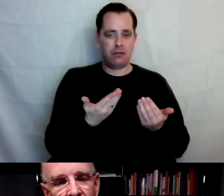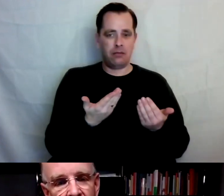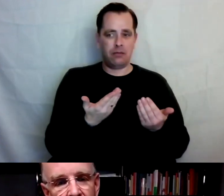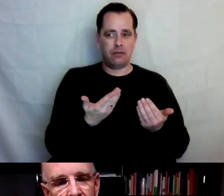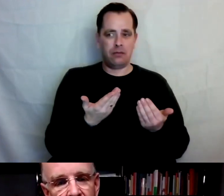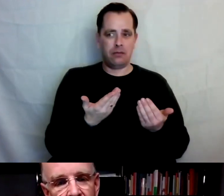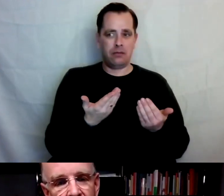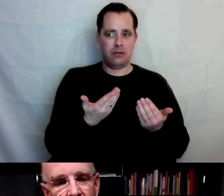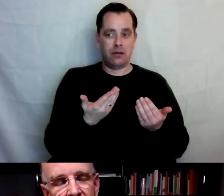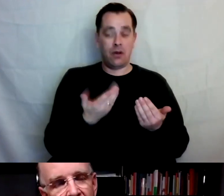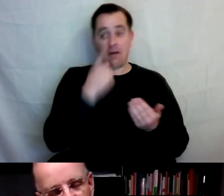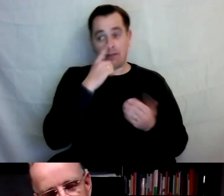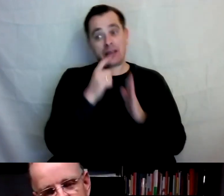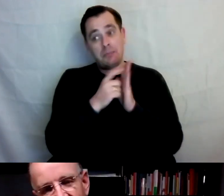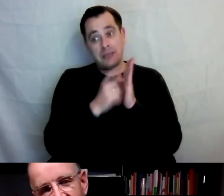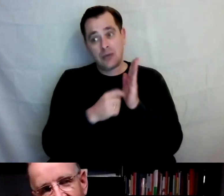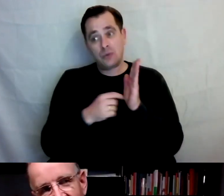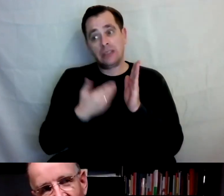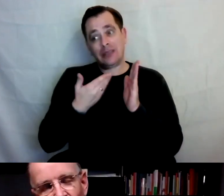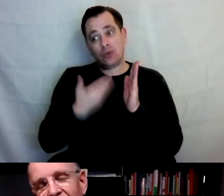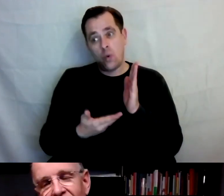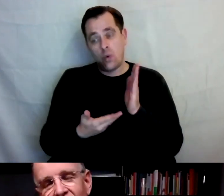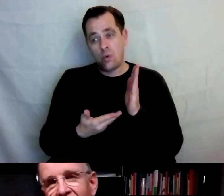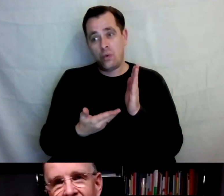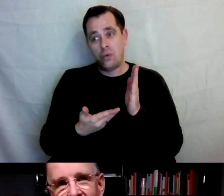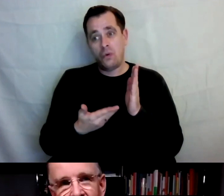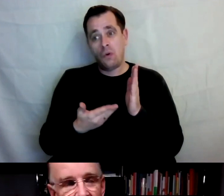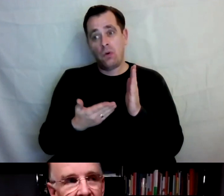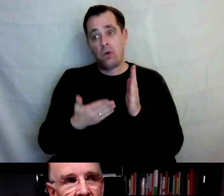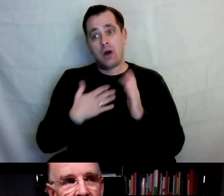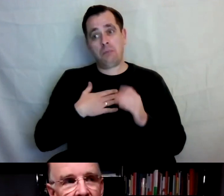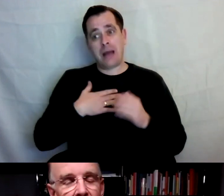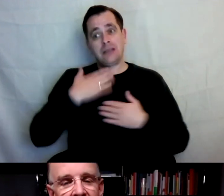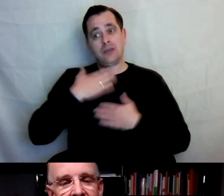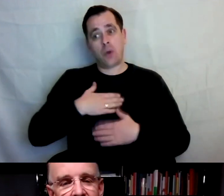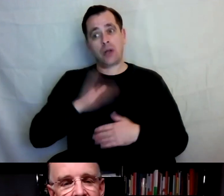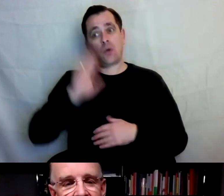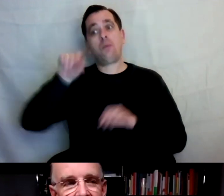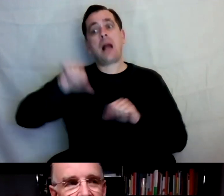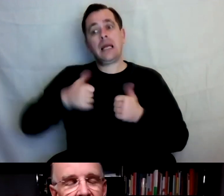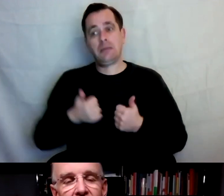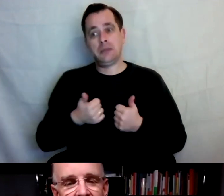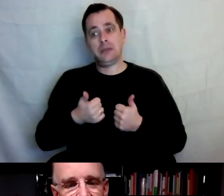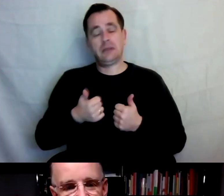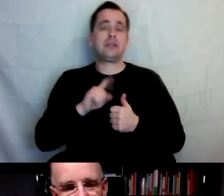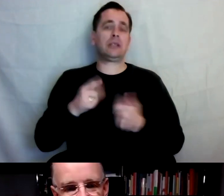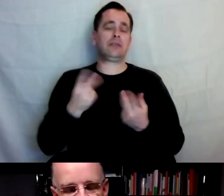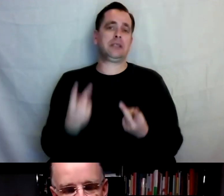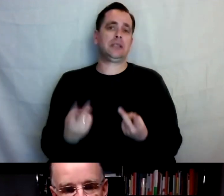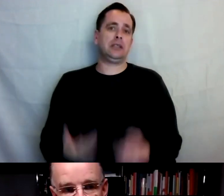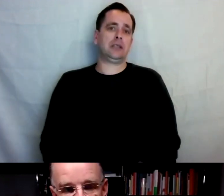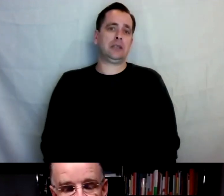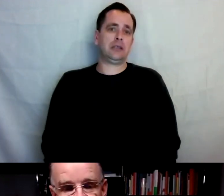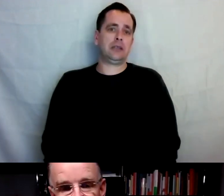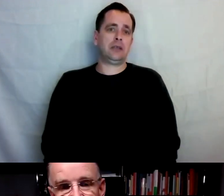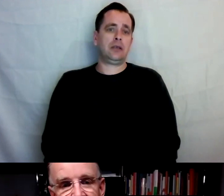körperliches Überleben. Und diese Grundanfragen, glaube ich, bringen natürlich auch nochmal einen Diskurs, der nicht nur innerhalb der Wissenschaft, sondern